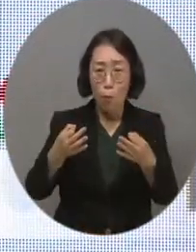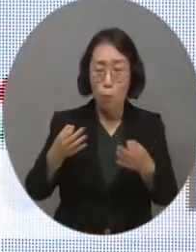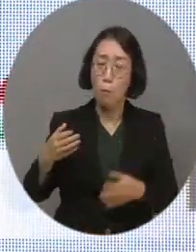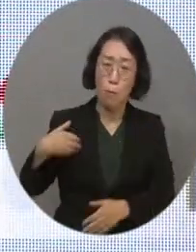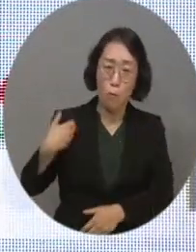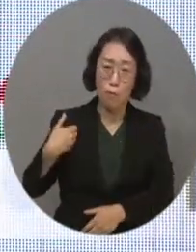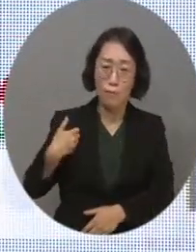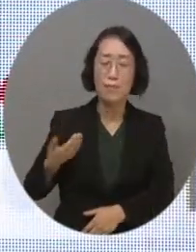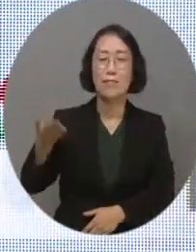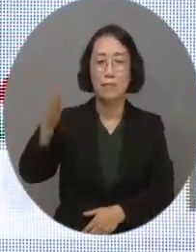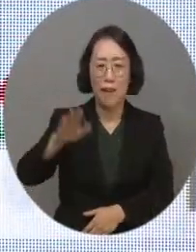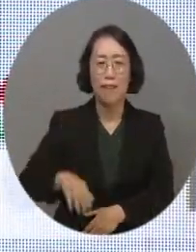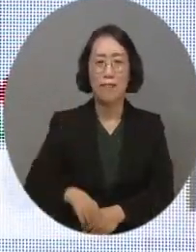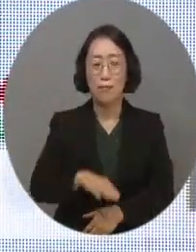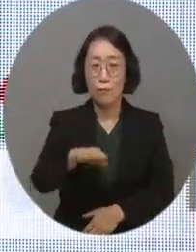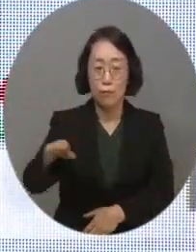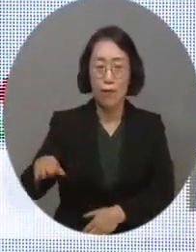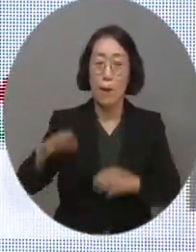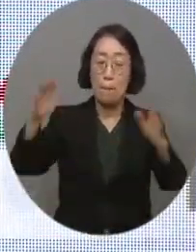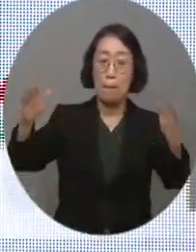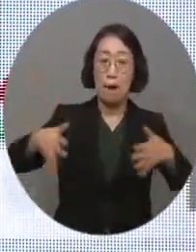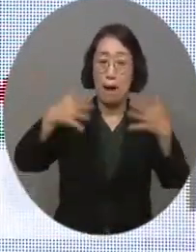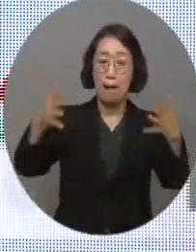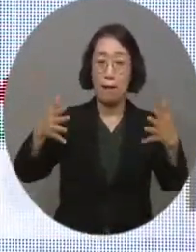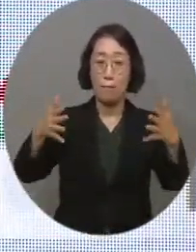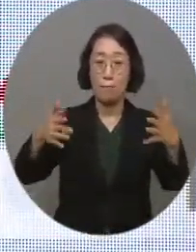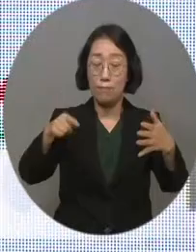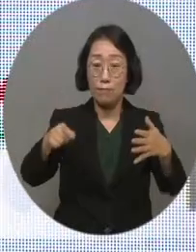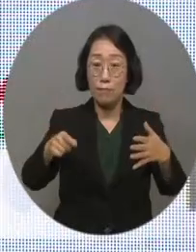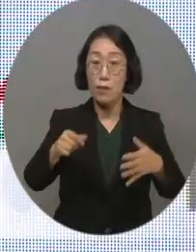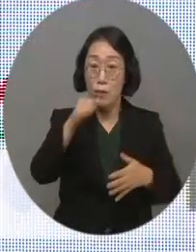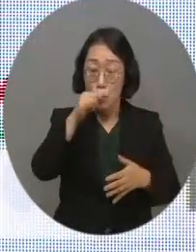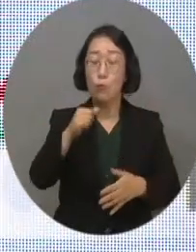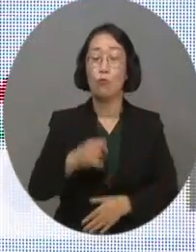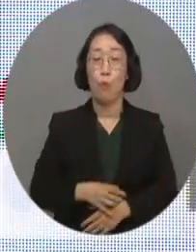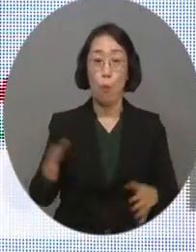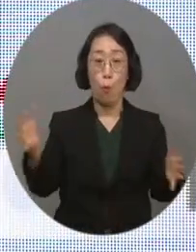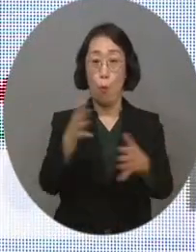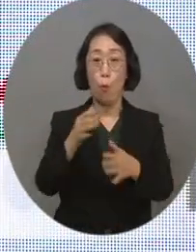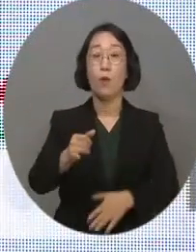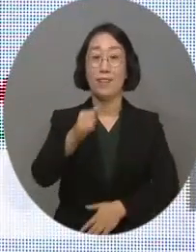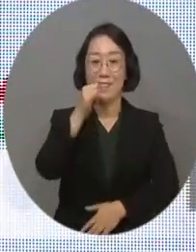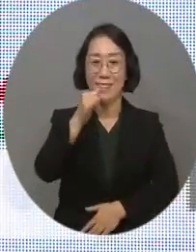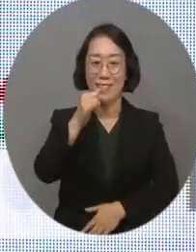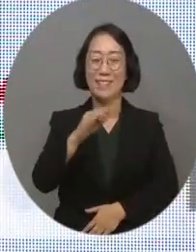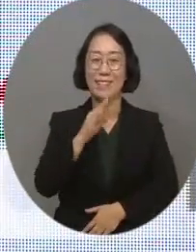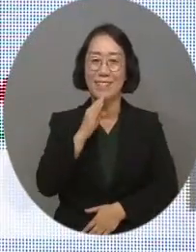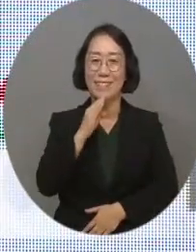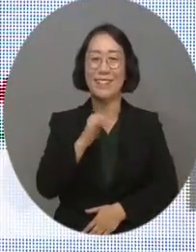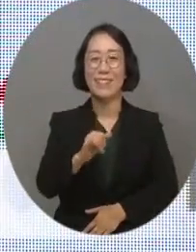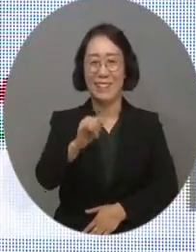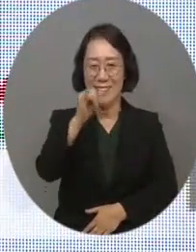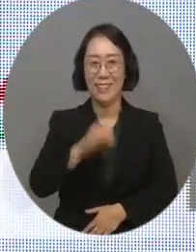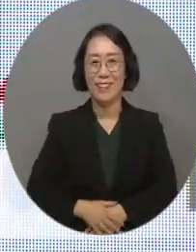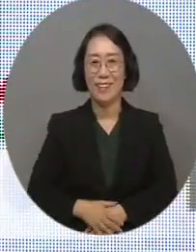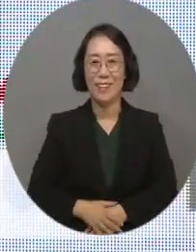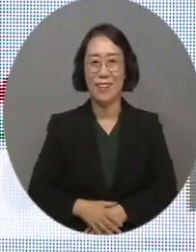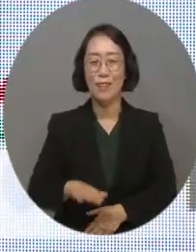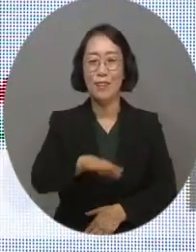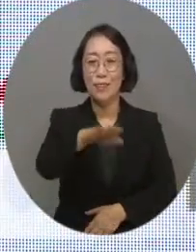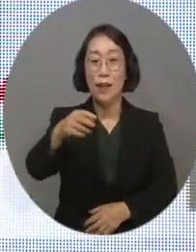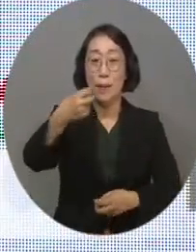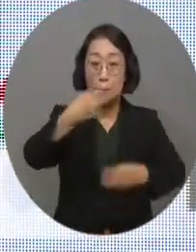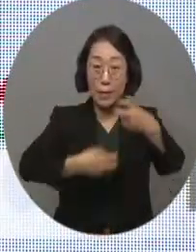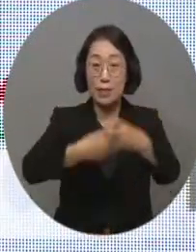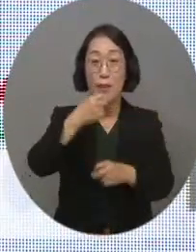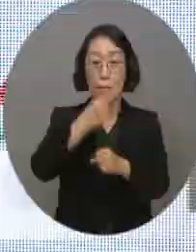모릅니다. 하지만 바람처럼 꼭 그곳에 보이지 않더라도 바람처럼 그곳에 꼭 우리는 있었습니다. 우리